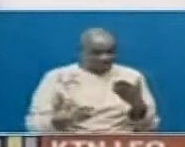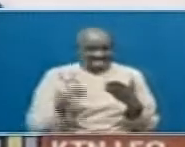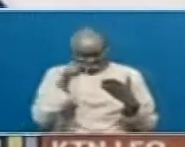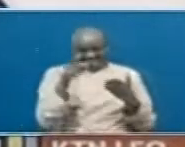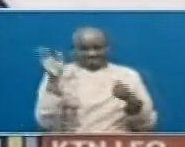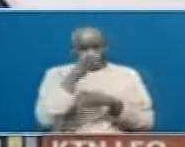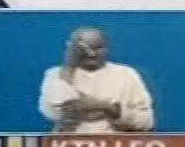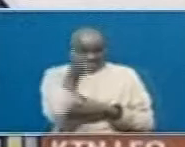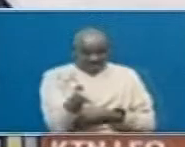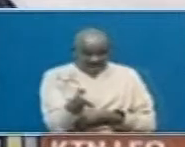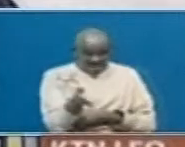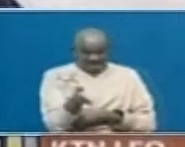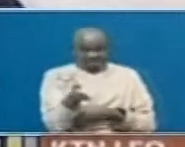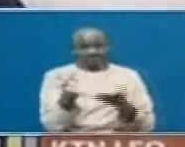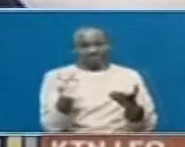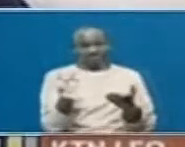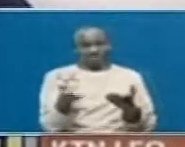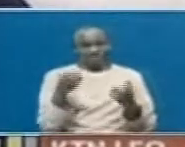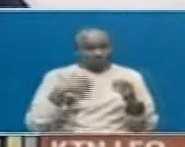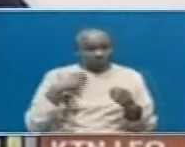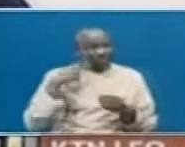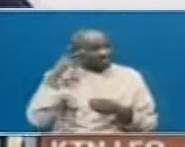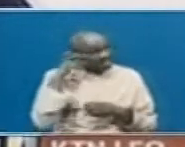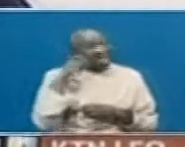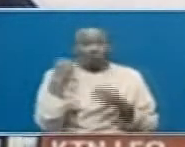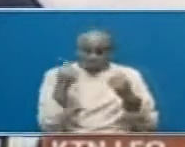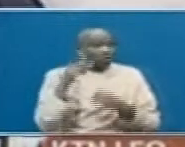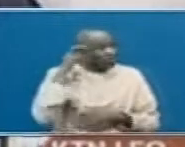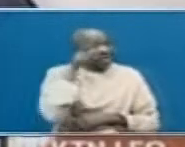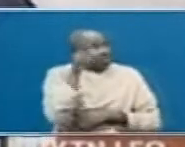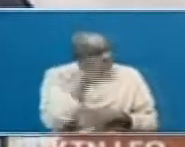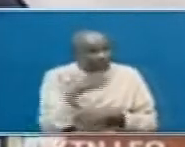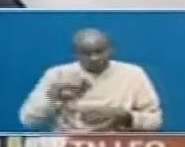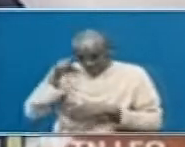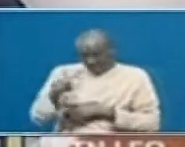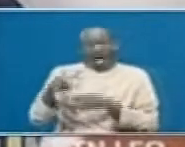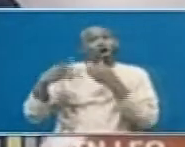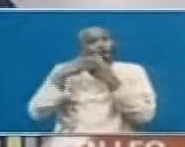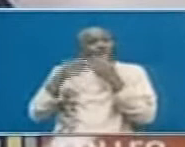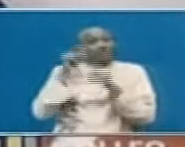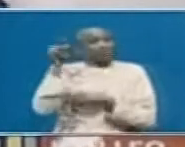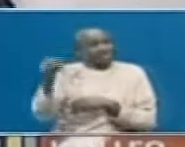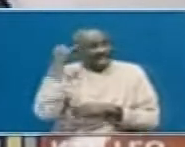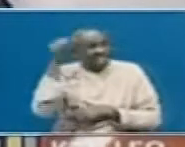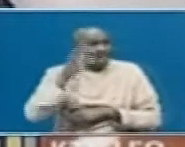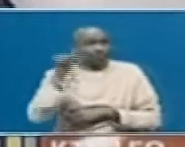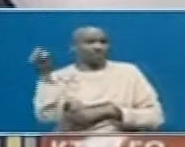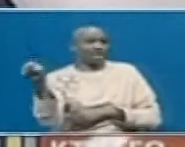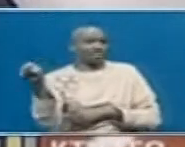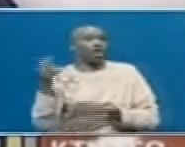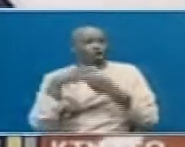ziwe zeshwe kusikika katika masikio ya vijana. Halafu sasa wakitunga hizo zao wazitunge katika msingi